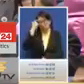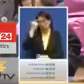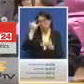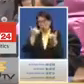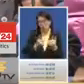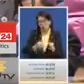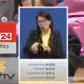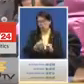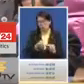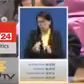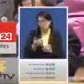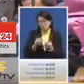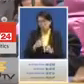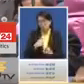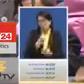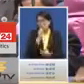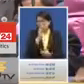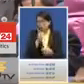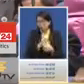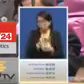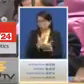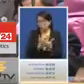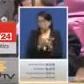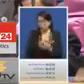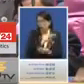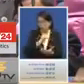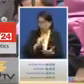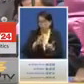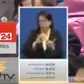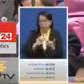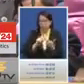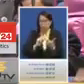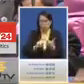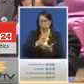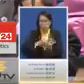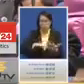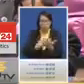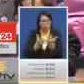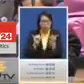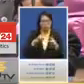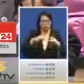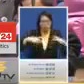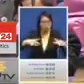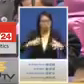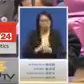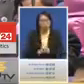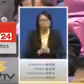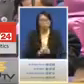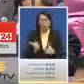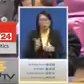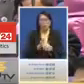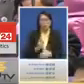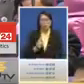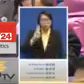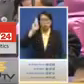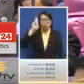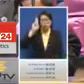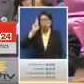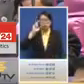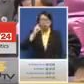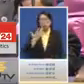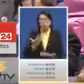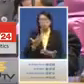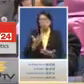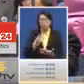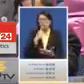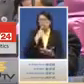ไม่แสดงที่มาทางการเงิน2ไม่สอดคล้องกับแผนยุทธศาสตร์เลยเพราะฉะนั้น1ถวายสัตย์ท่านก็ไม่พูดคำนี้